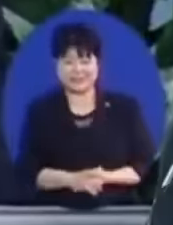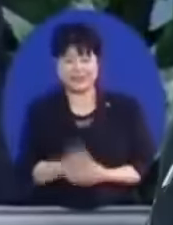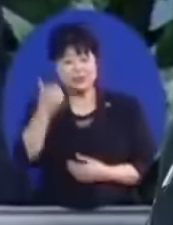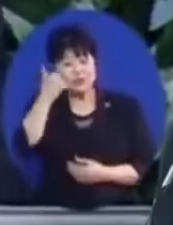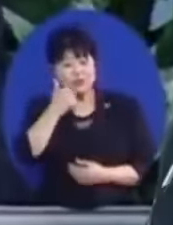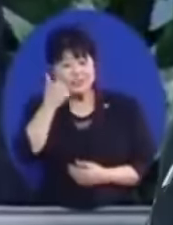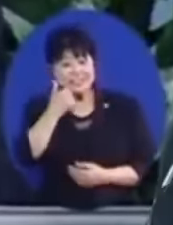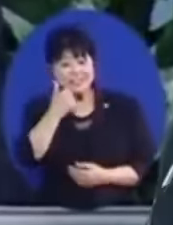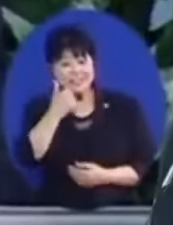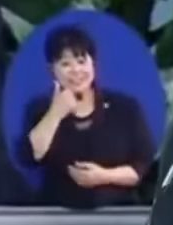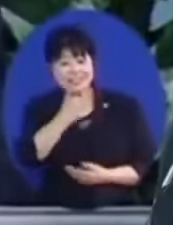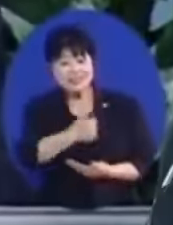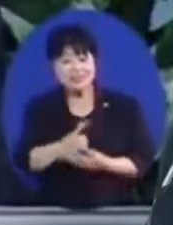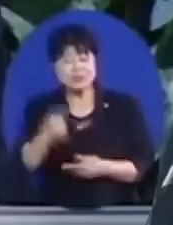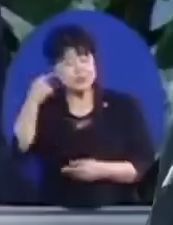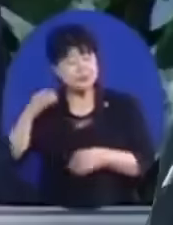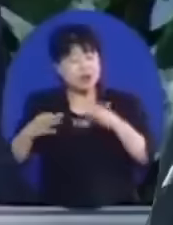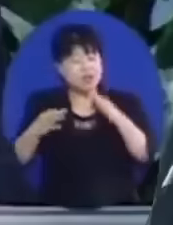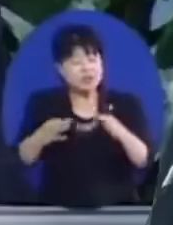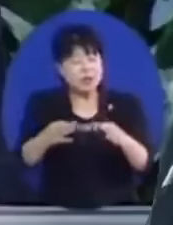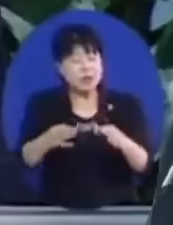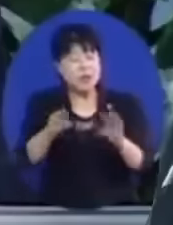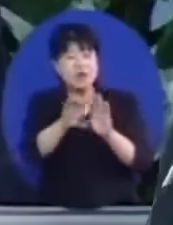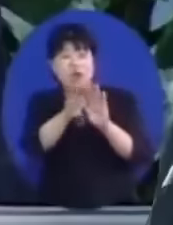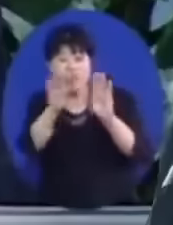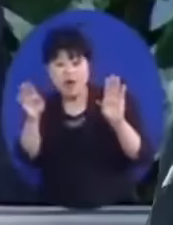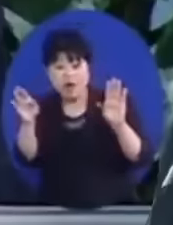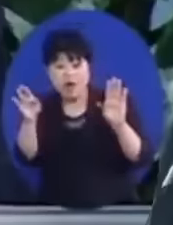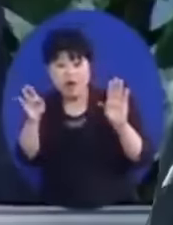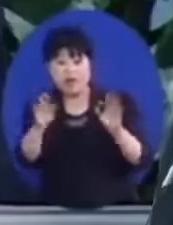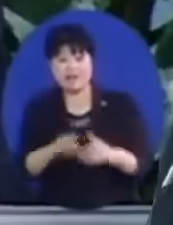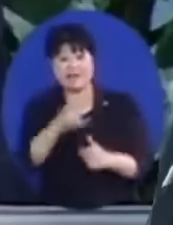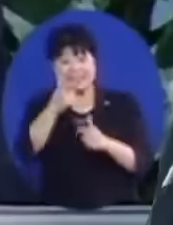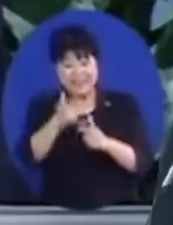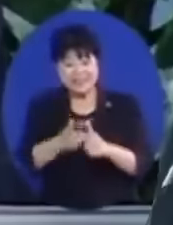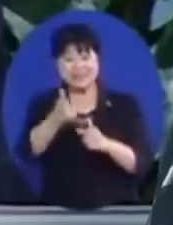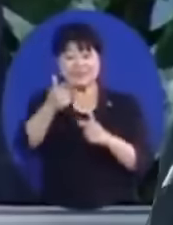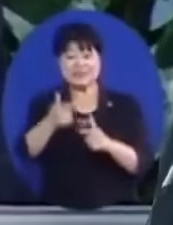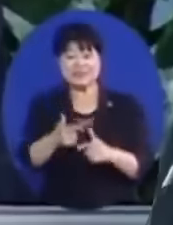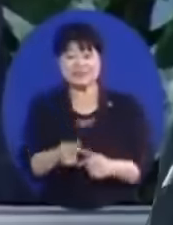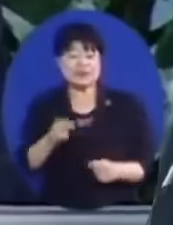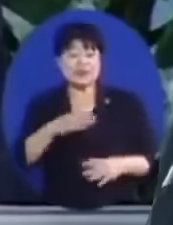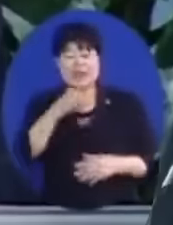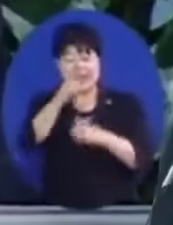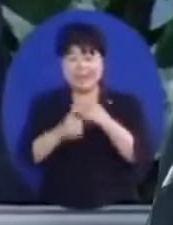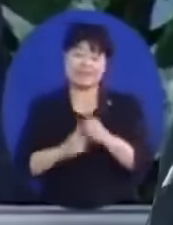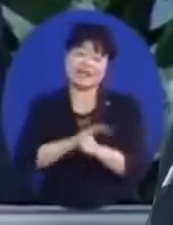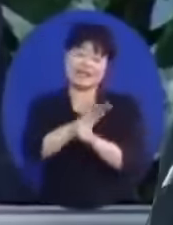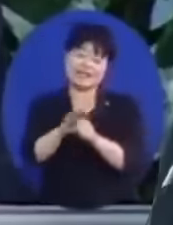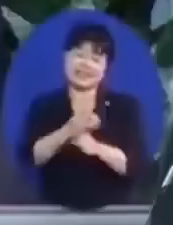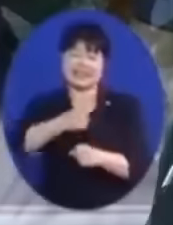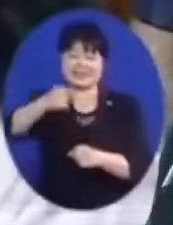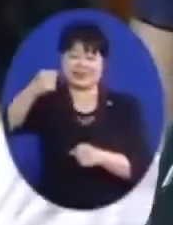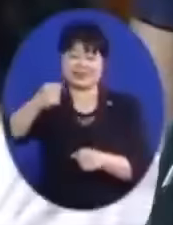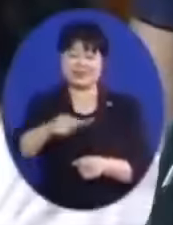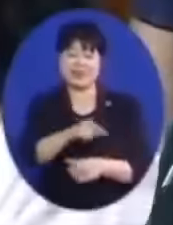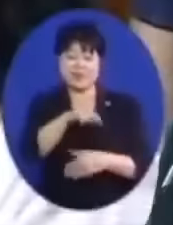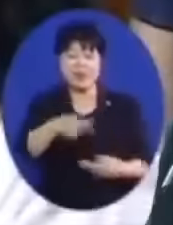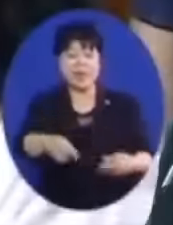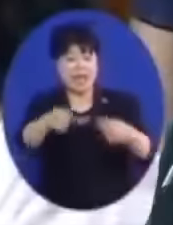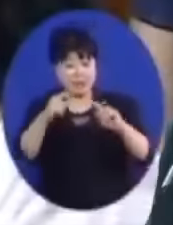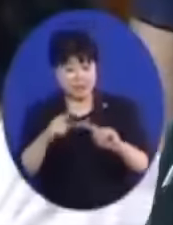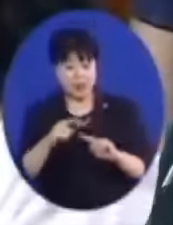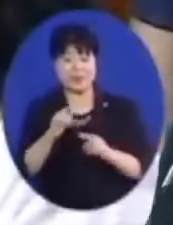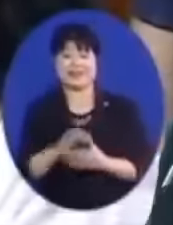누구든지 주의 음성을 듣고 마음 문을 열기만 하면은 예수님은 그 놀라운 하나님의 사랑을 가지고 우리 마음속에